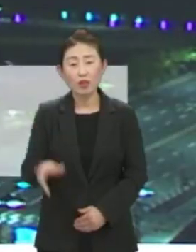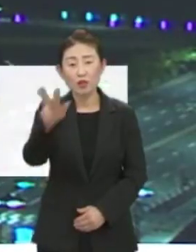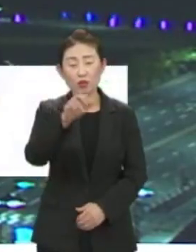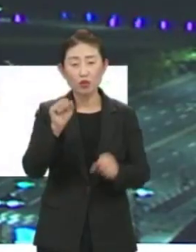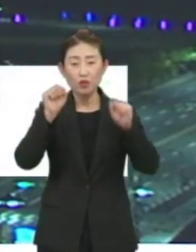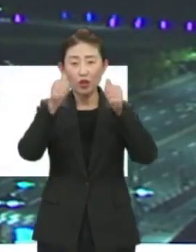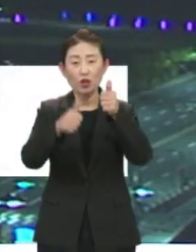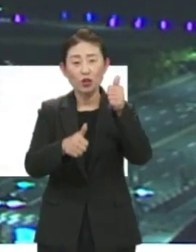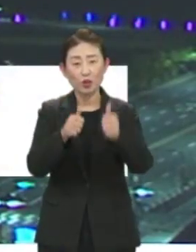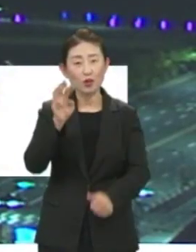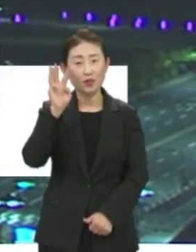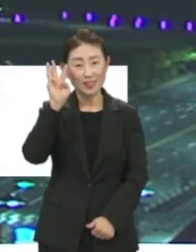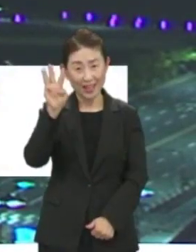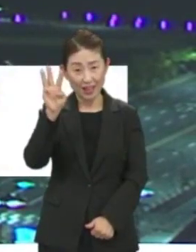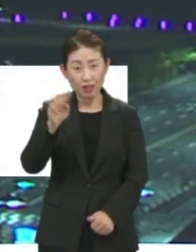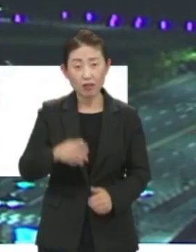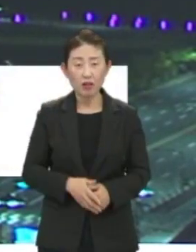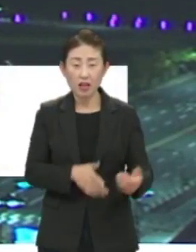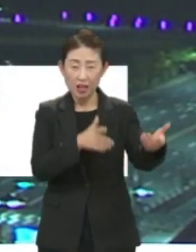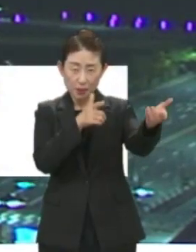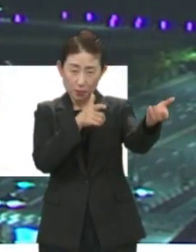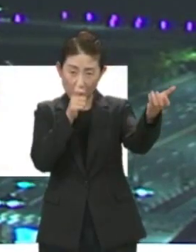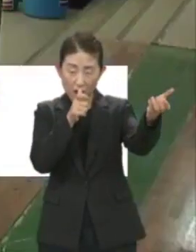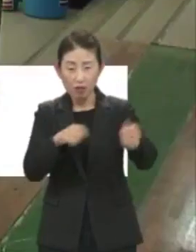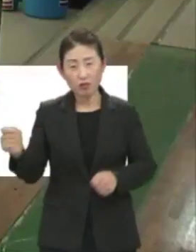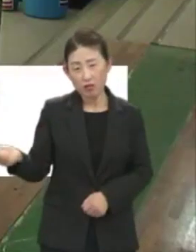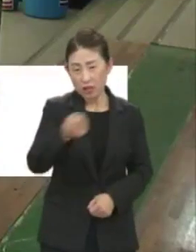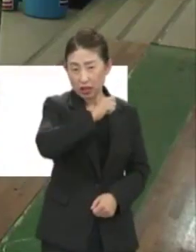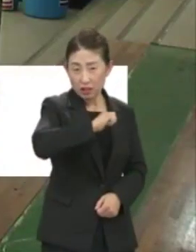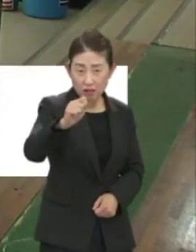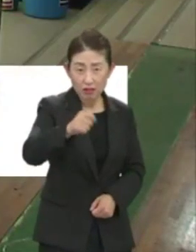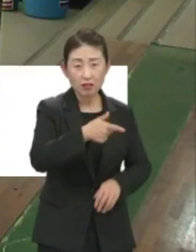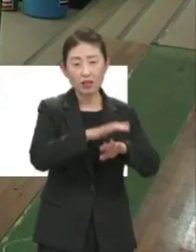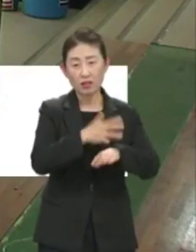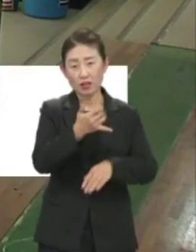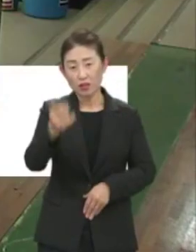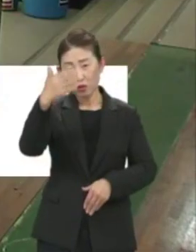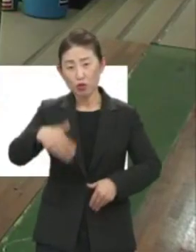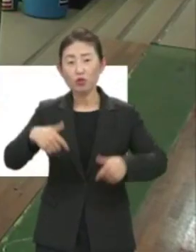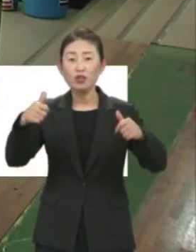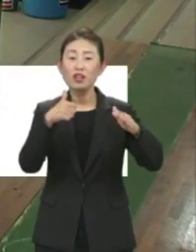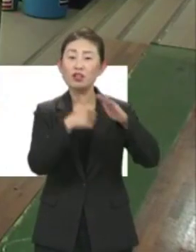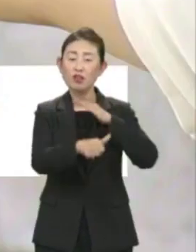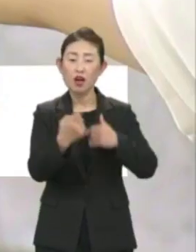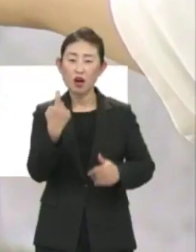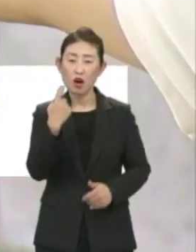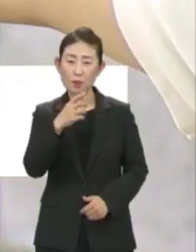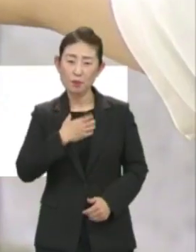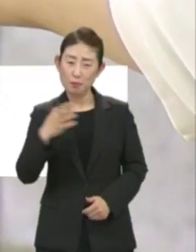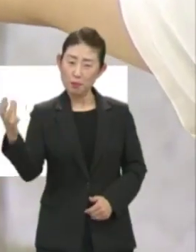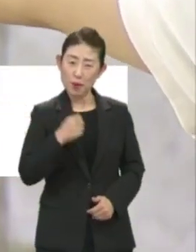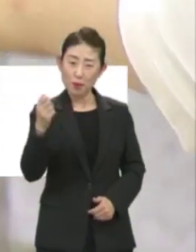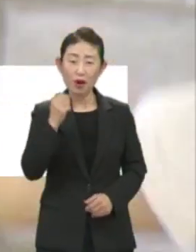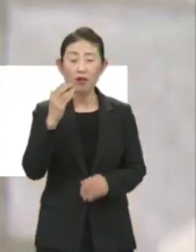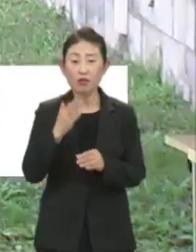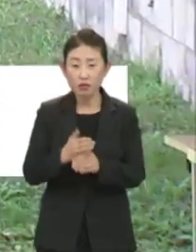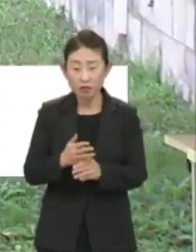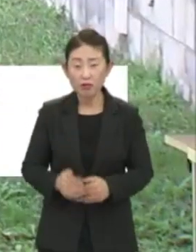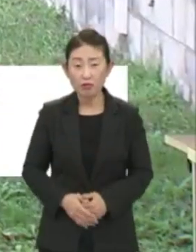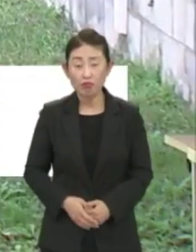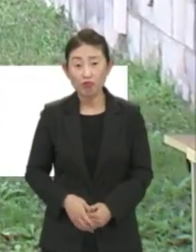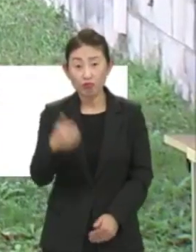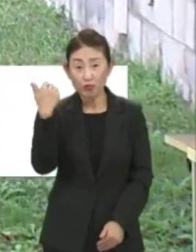전국 체전이 4일차로 접어든 가운데 사격과 소프트 테니스에서 대전 세종 충남 선수들이 메달권에 들은 활약이